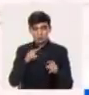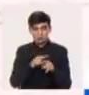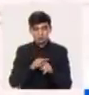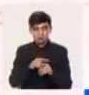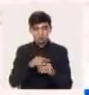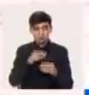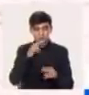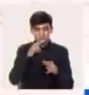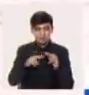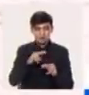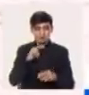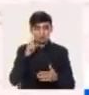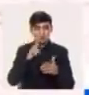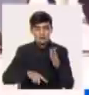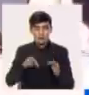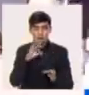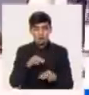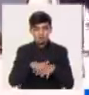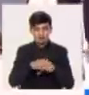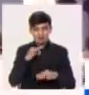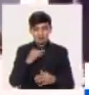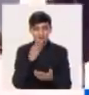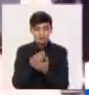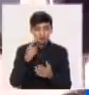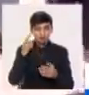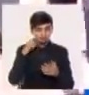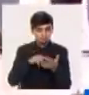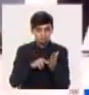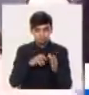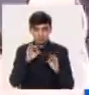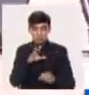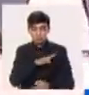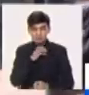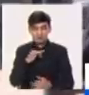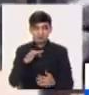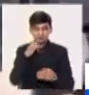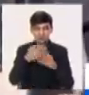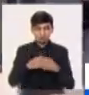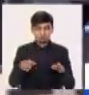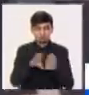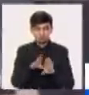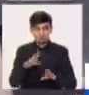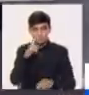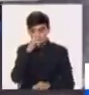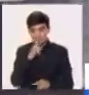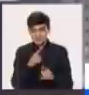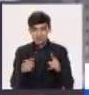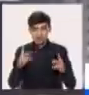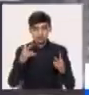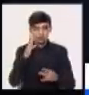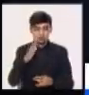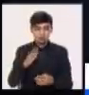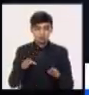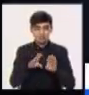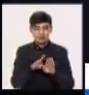Новый глава ведомства представил 10 мер и свой прогноз ситуации. Со считает строжайшую изоляцию на месяц самым эффективным